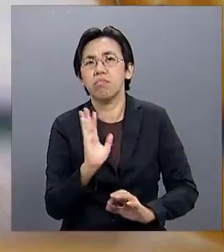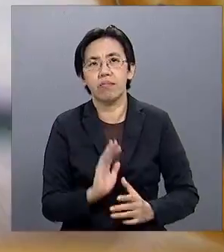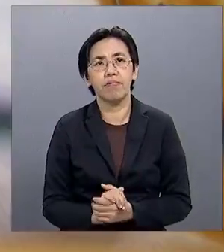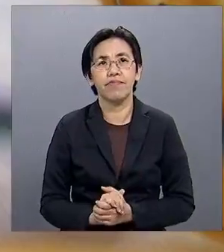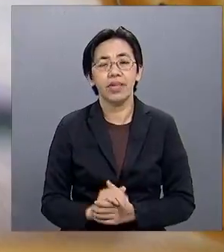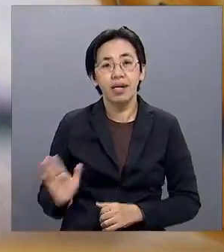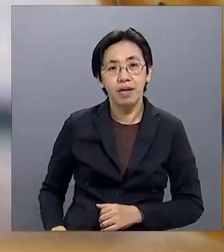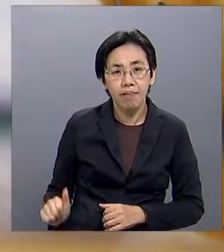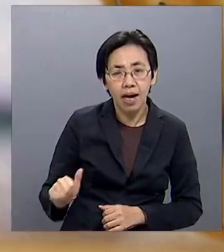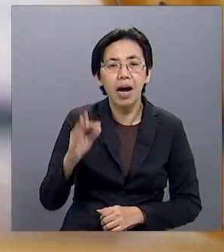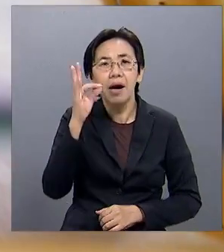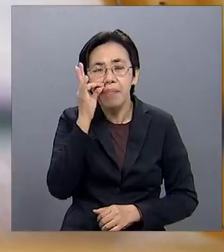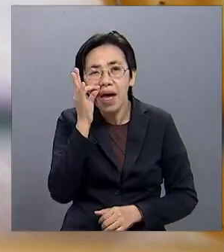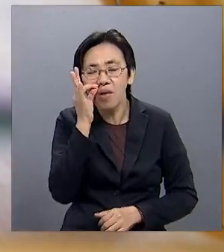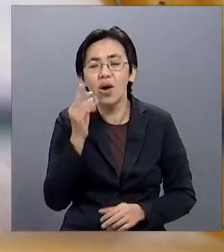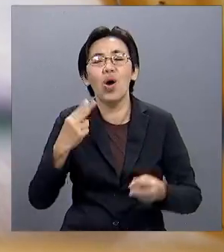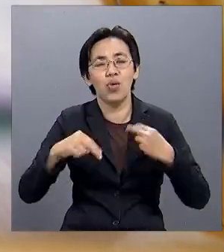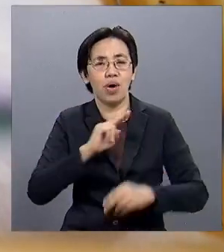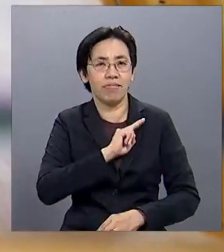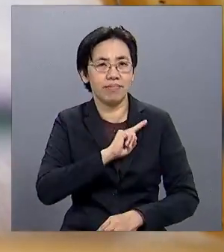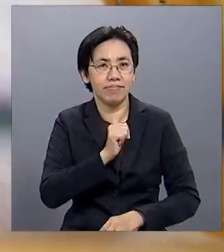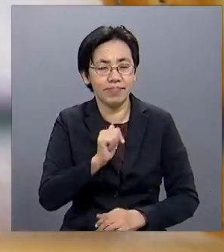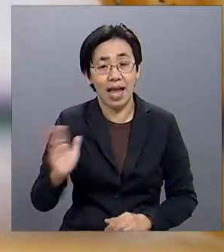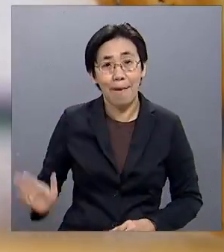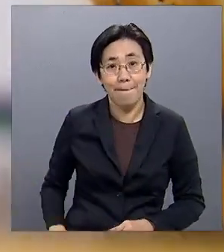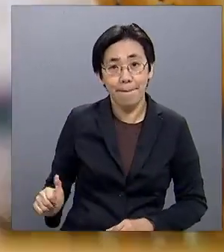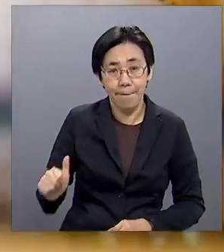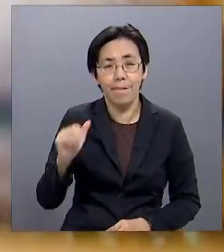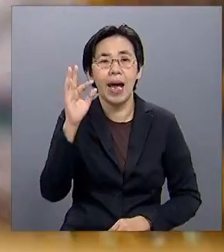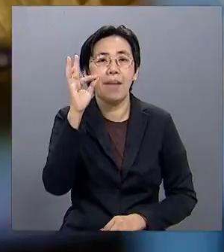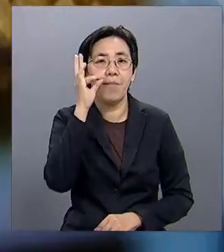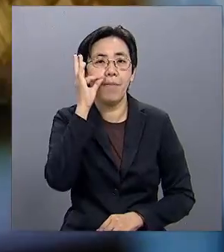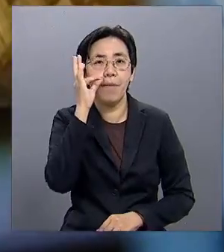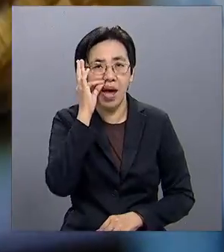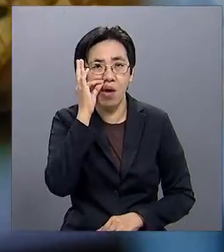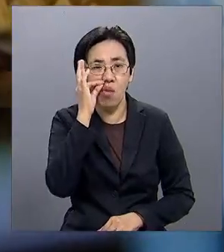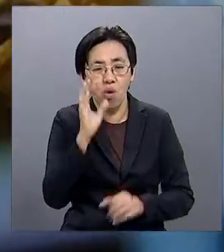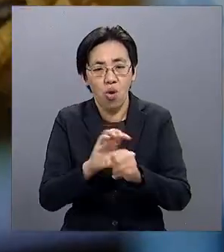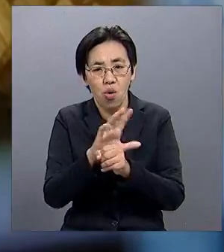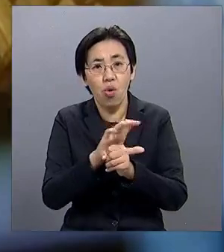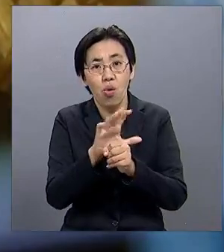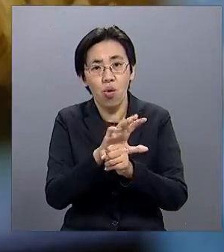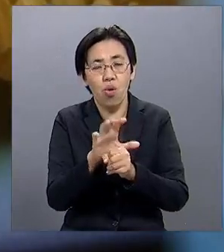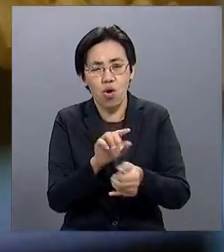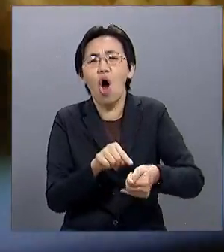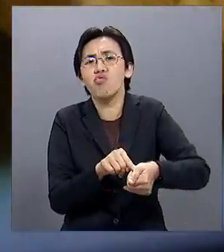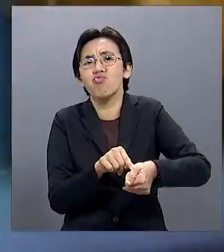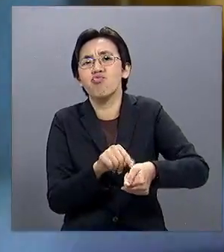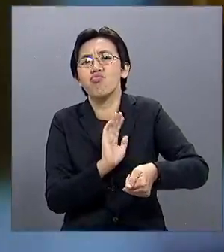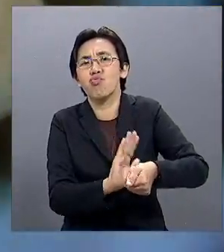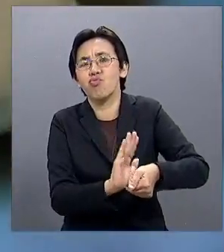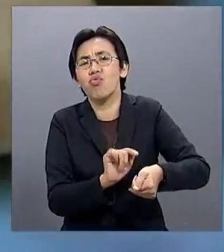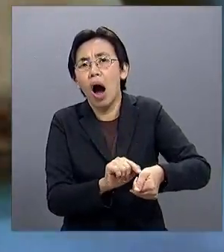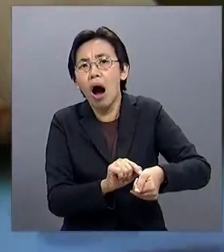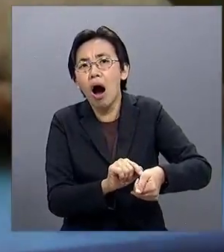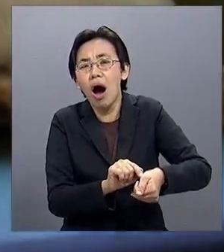วเองได้ดีก็คือสุนัขและแมวเนี่ยมันมีโคโรนาไวรัสเป็นของตัวเองแต่ไม่ใช่โควิด